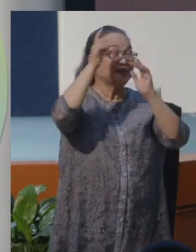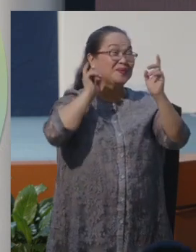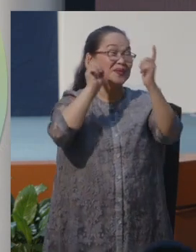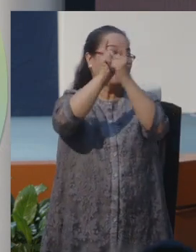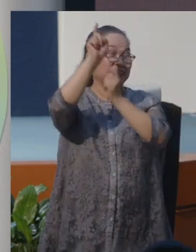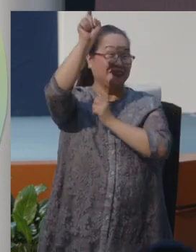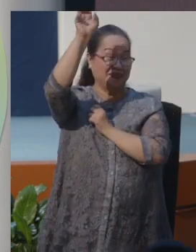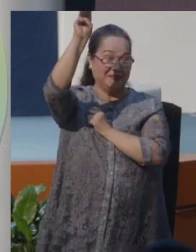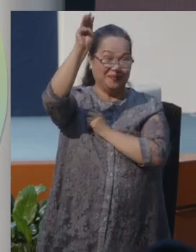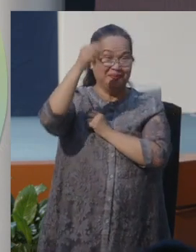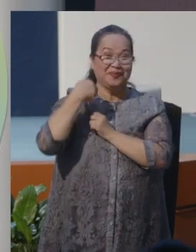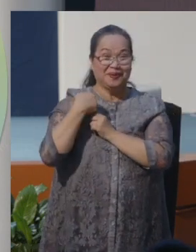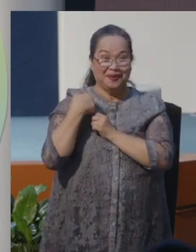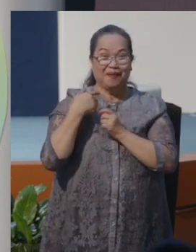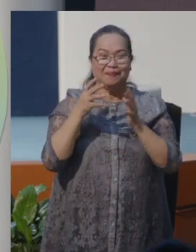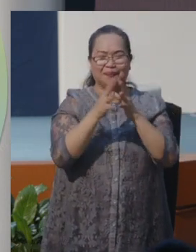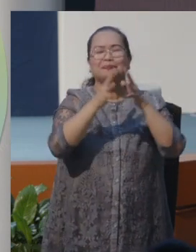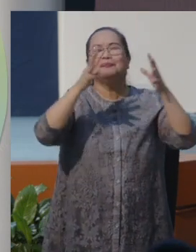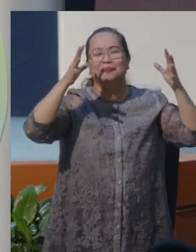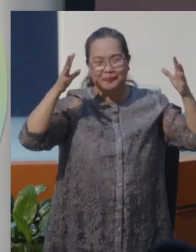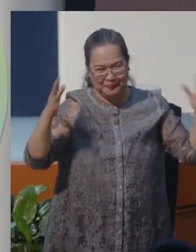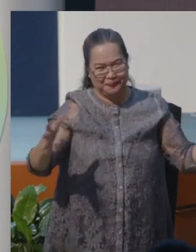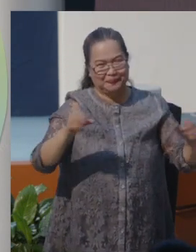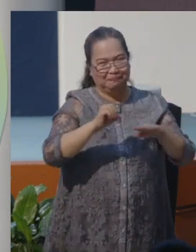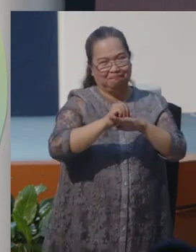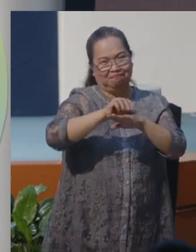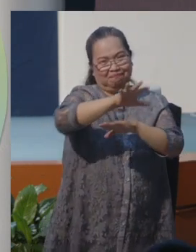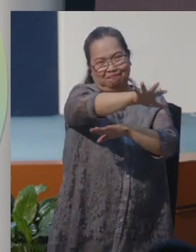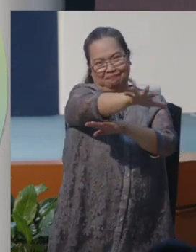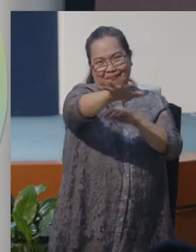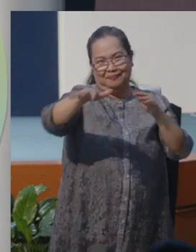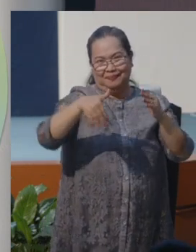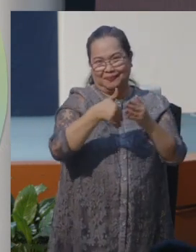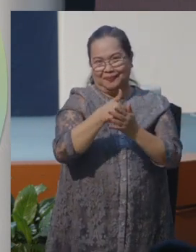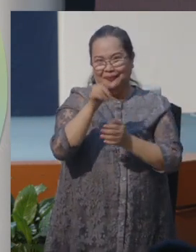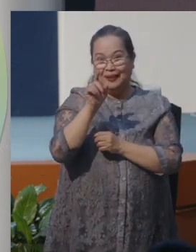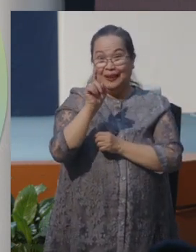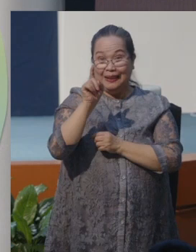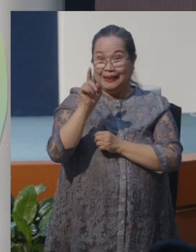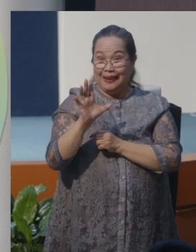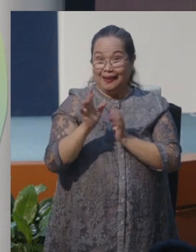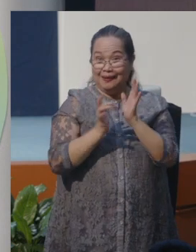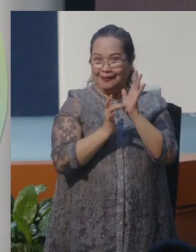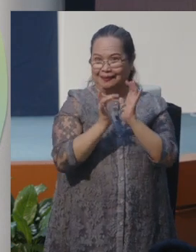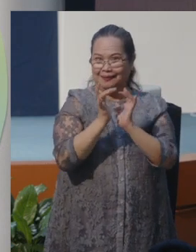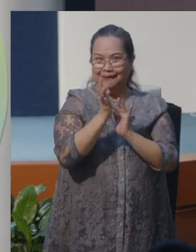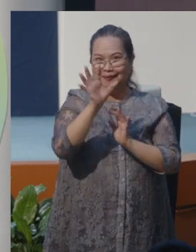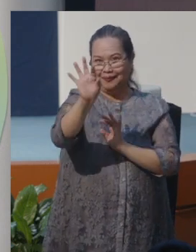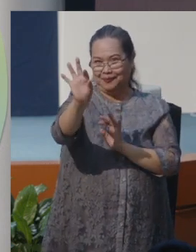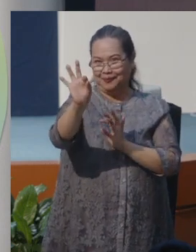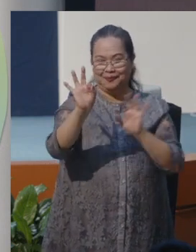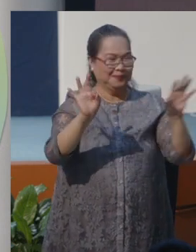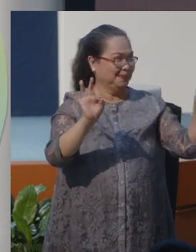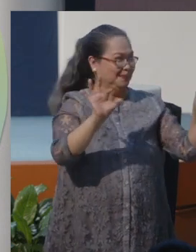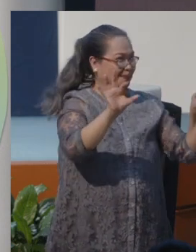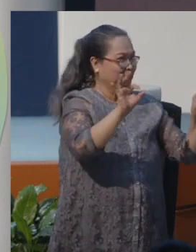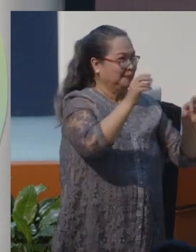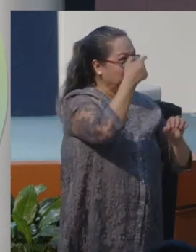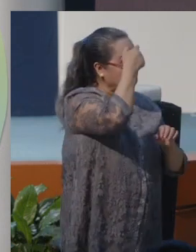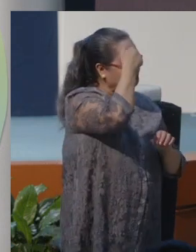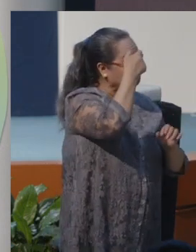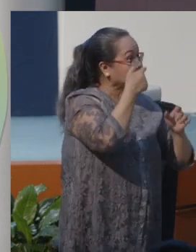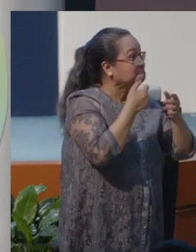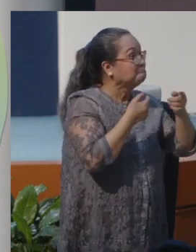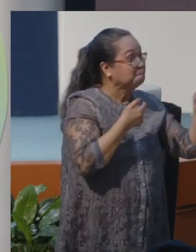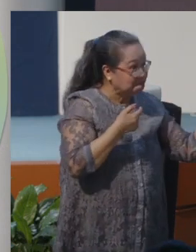Maapekto lahat yan. Napakalaking effect ang nagawa nitong pagpipili niya ng mga lalaking ito. Sapagkat sila